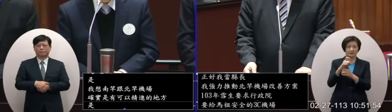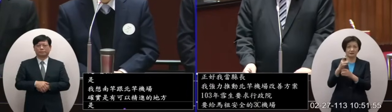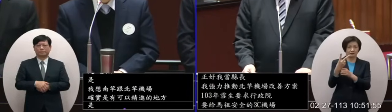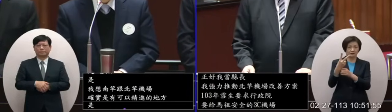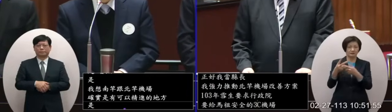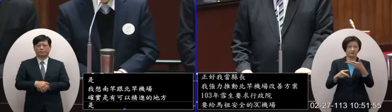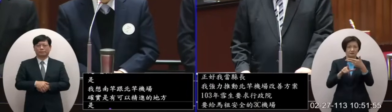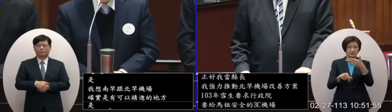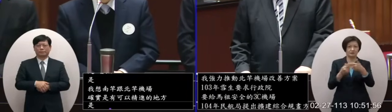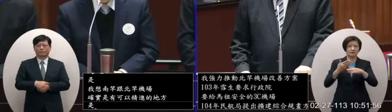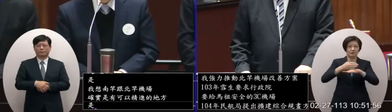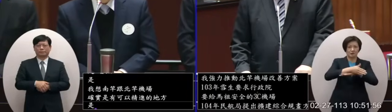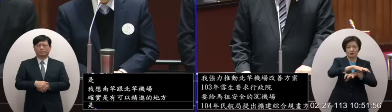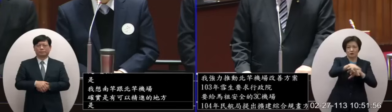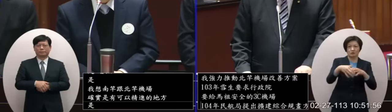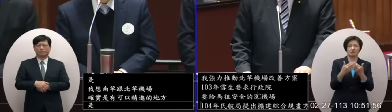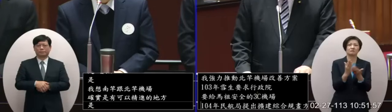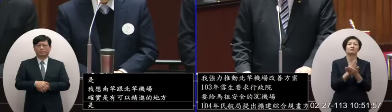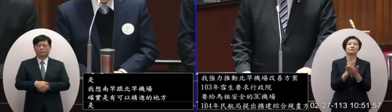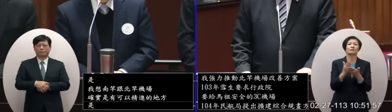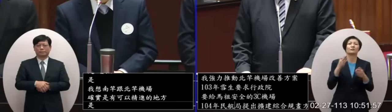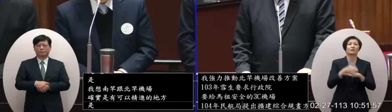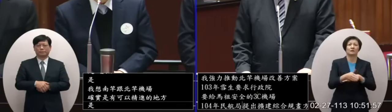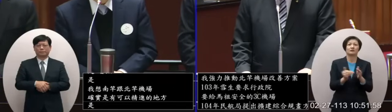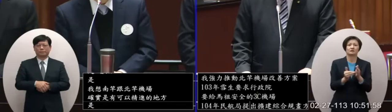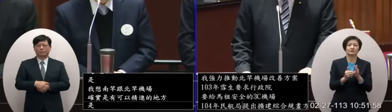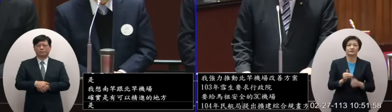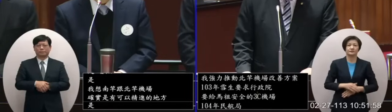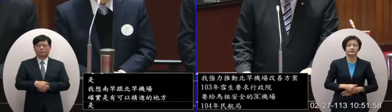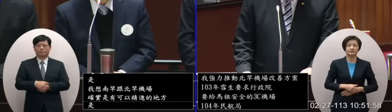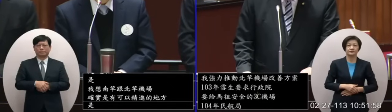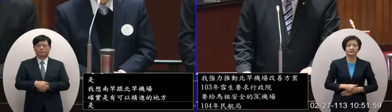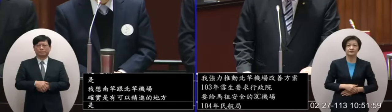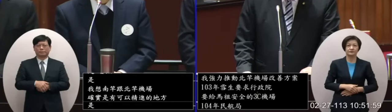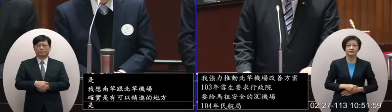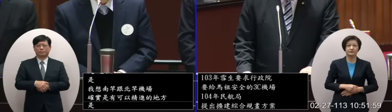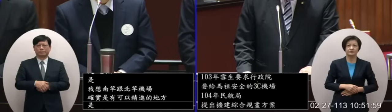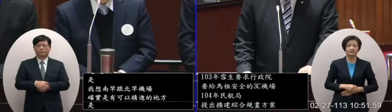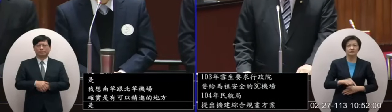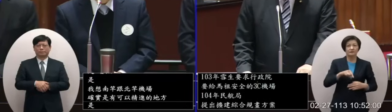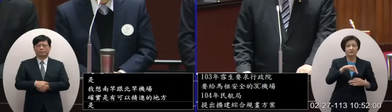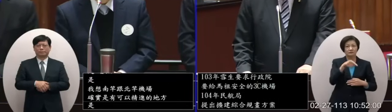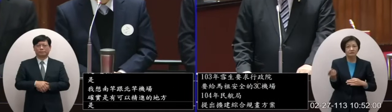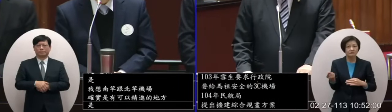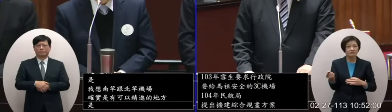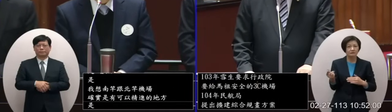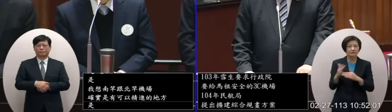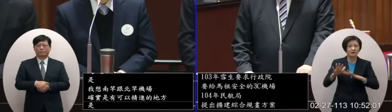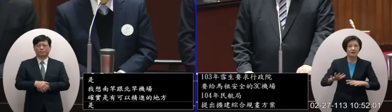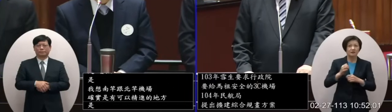112年7月通过环评的审查，环境影响评估通过了哈。到现在呢，